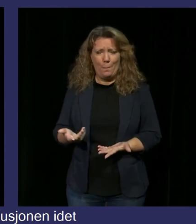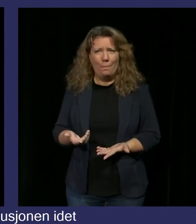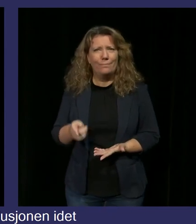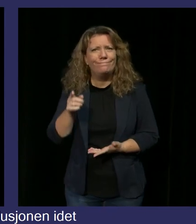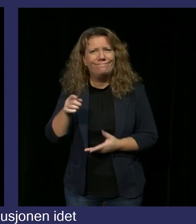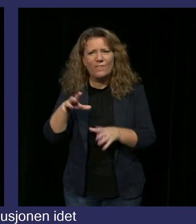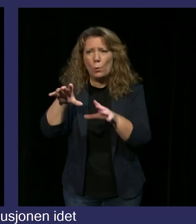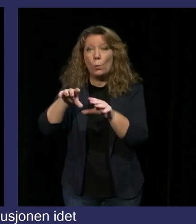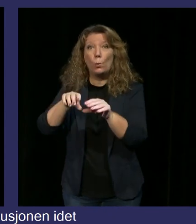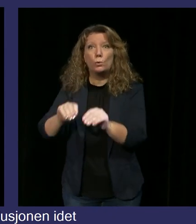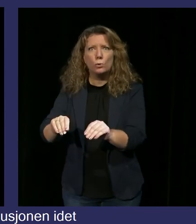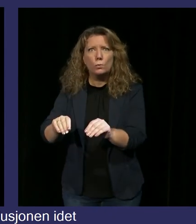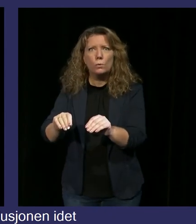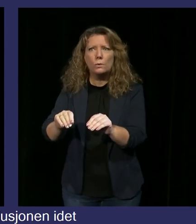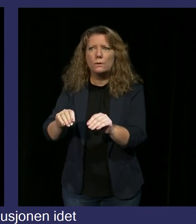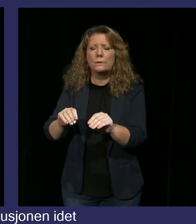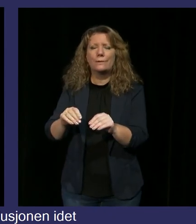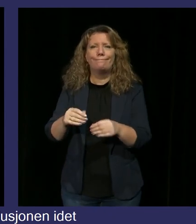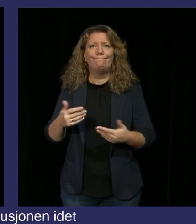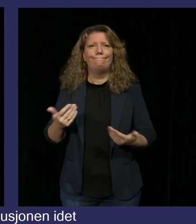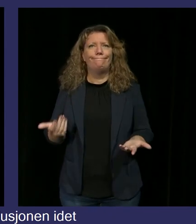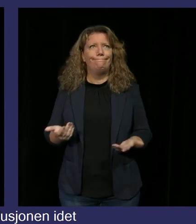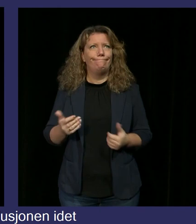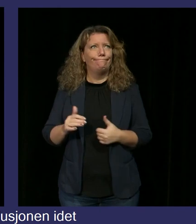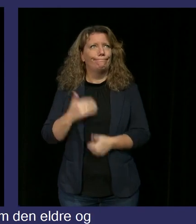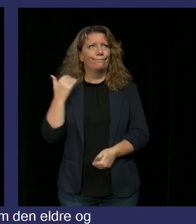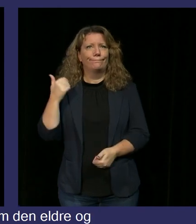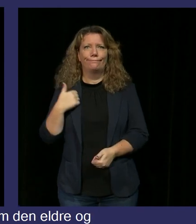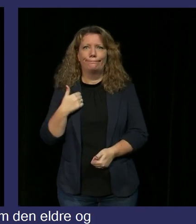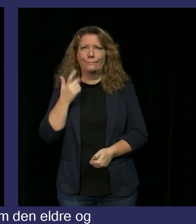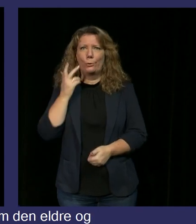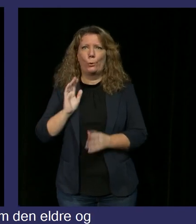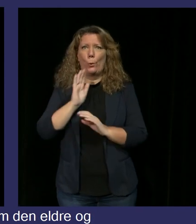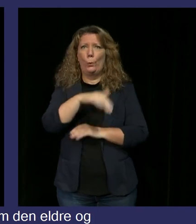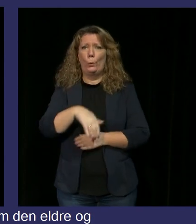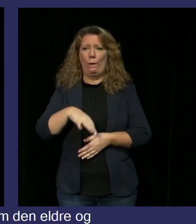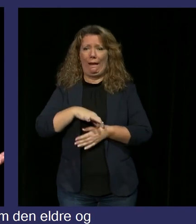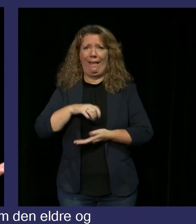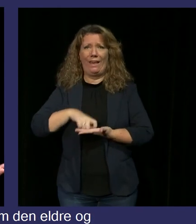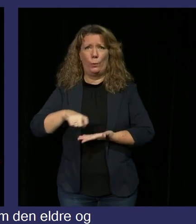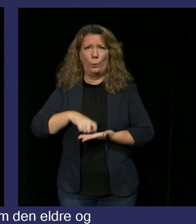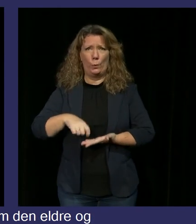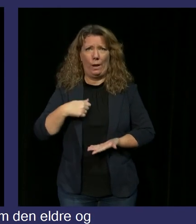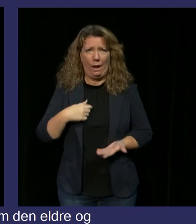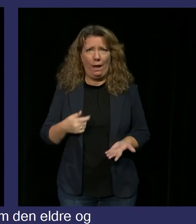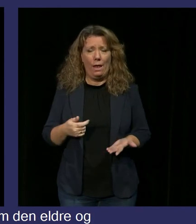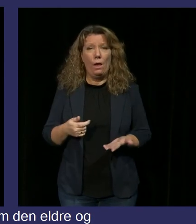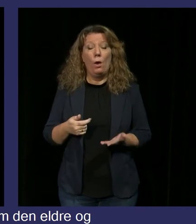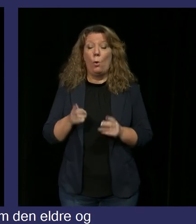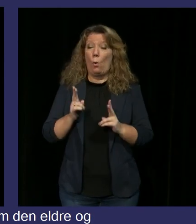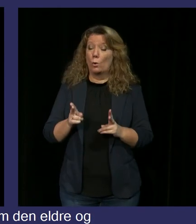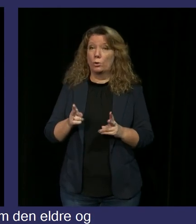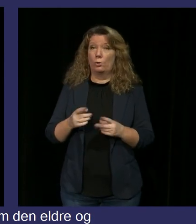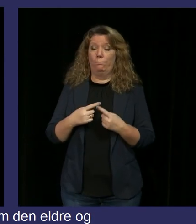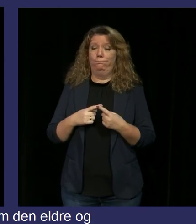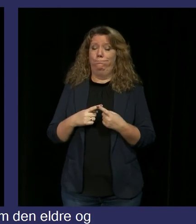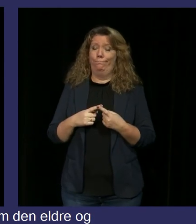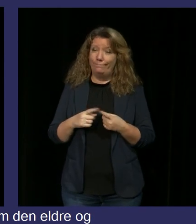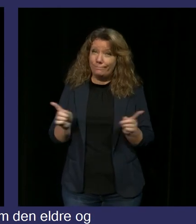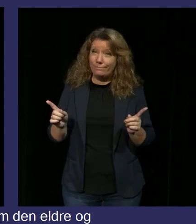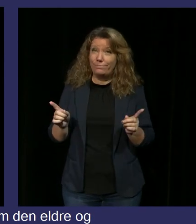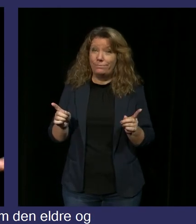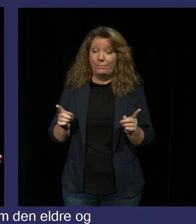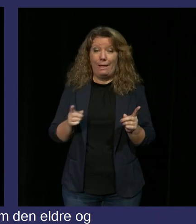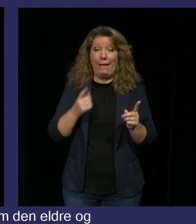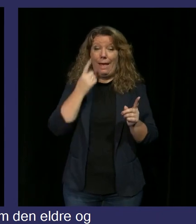konklusjonen i det man går ut av legekontoret. Og så det også et veldig stort sprik mellom den